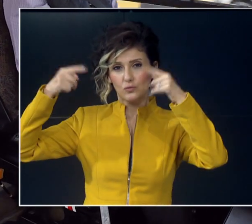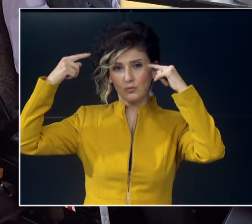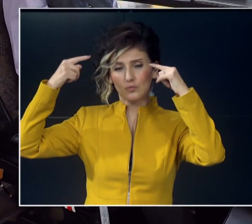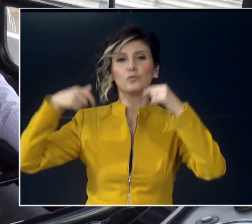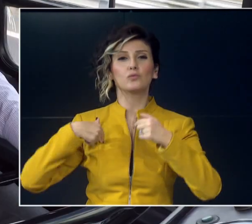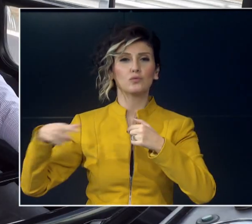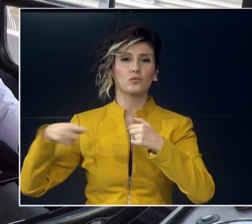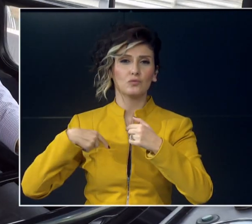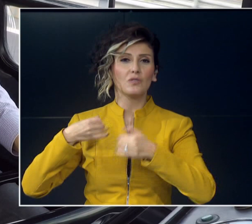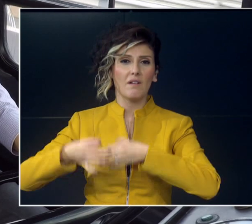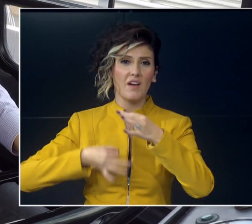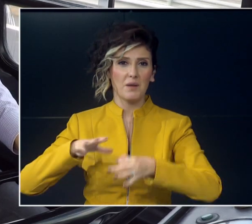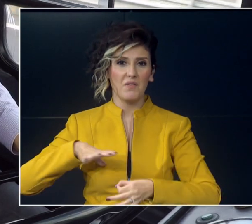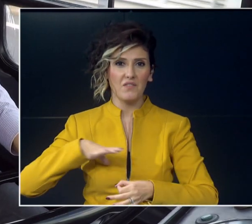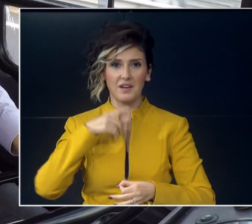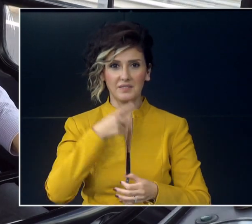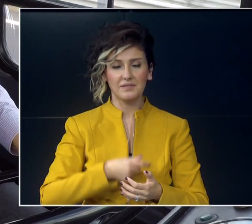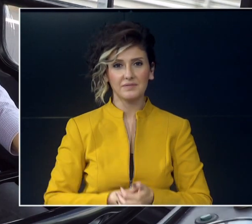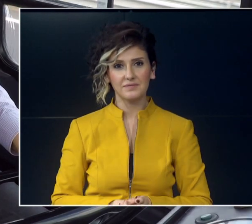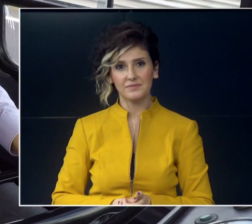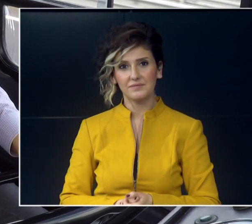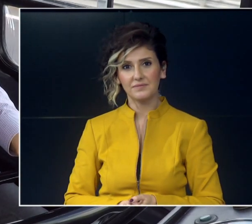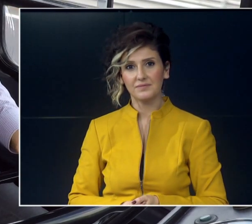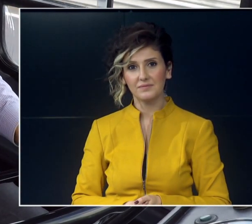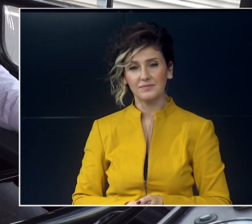akrabayız. Dolayısıyla